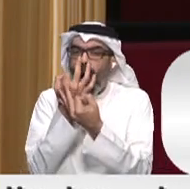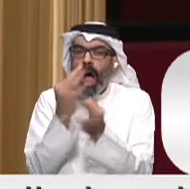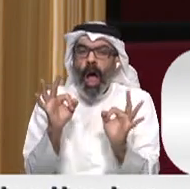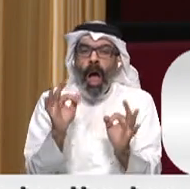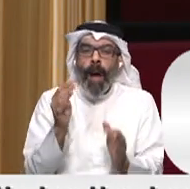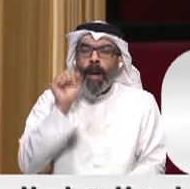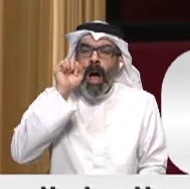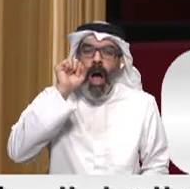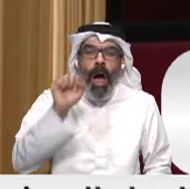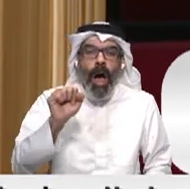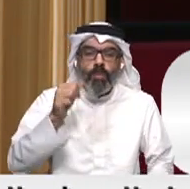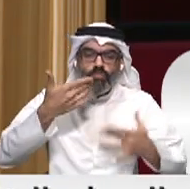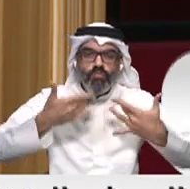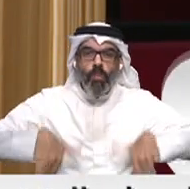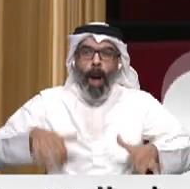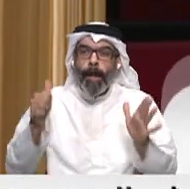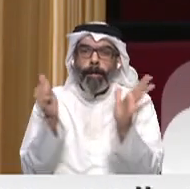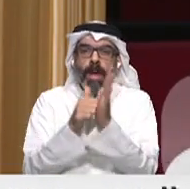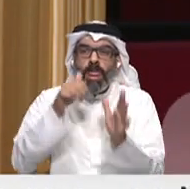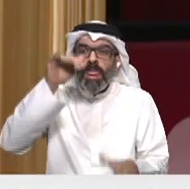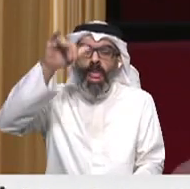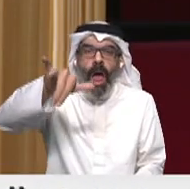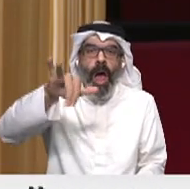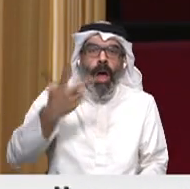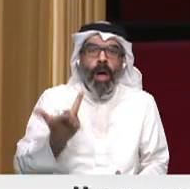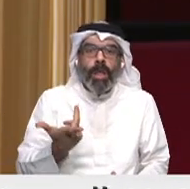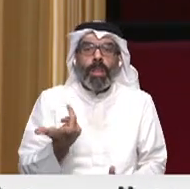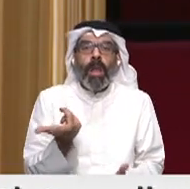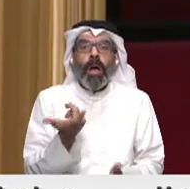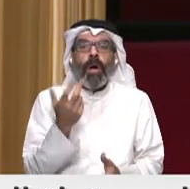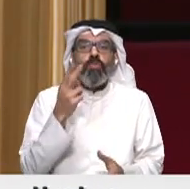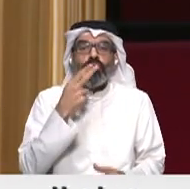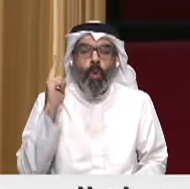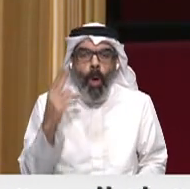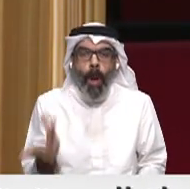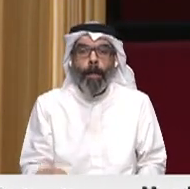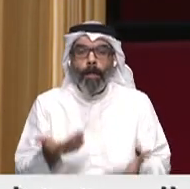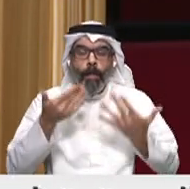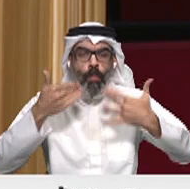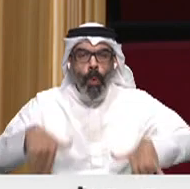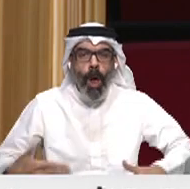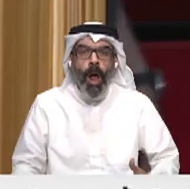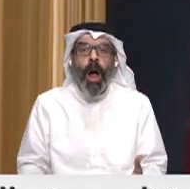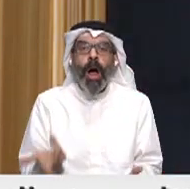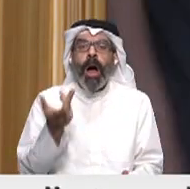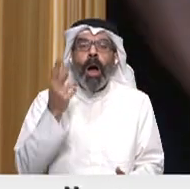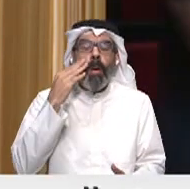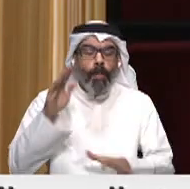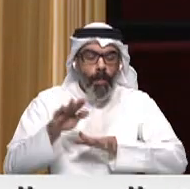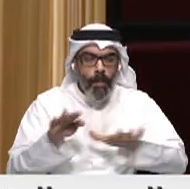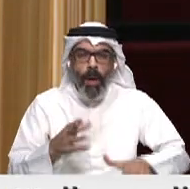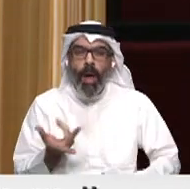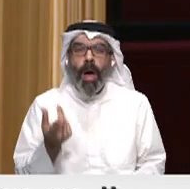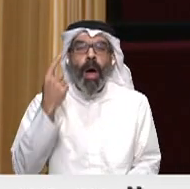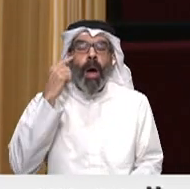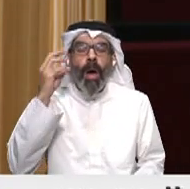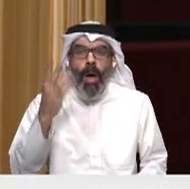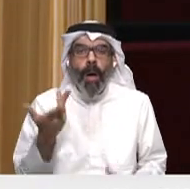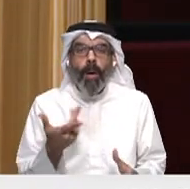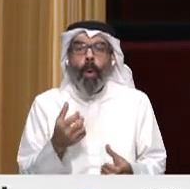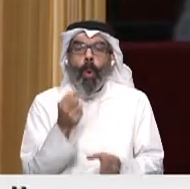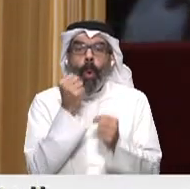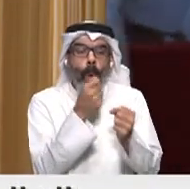الاحتياجات الخاصه ل تكون عندنا معلومات كامله عند قوه الاطفاء